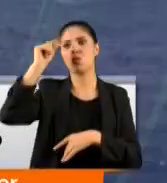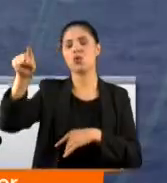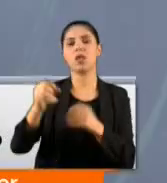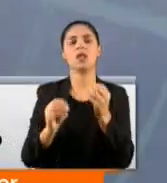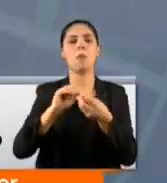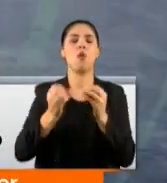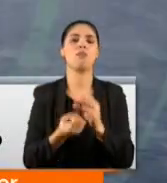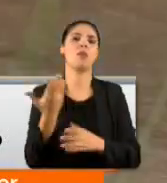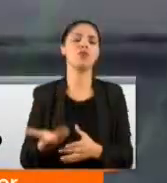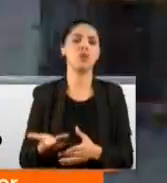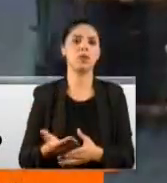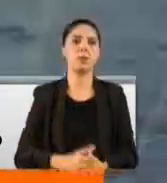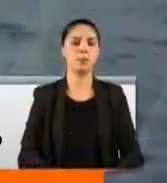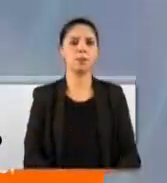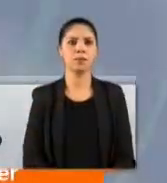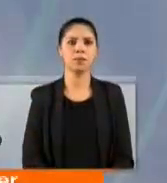oldu.